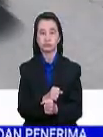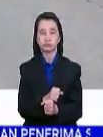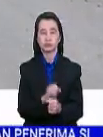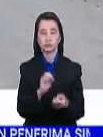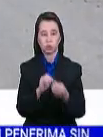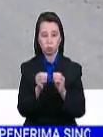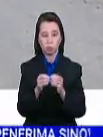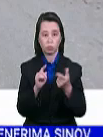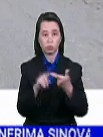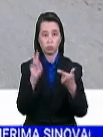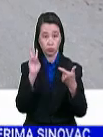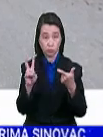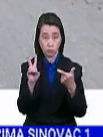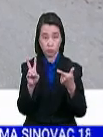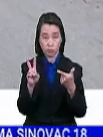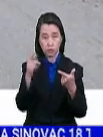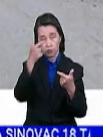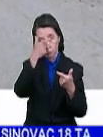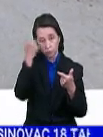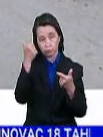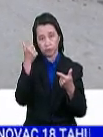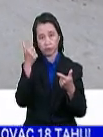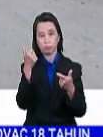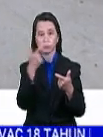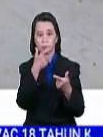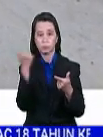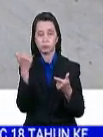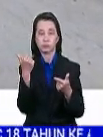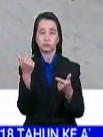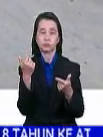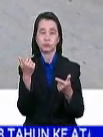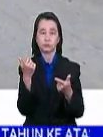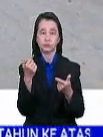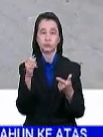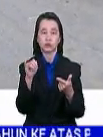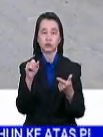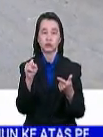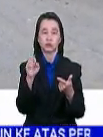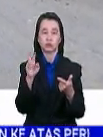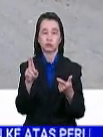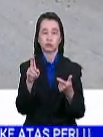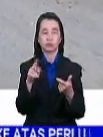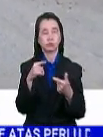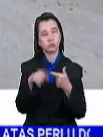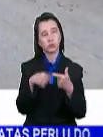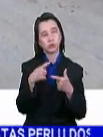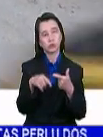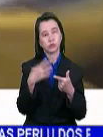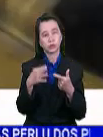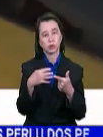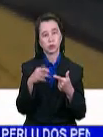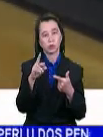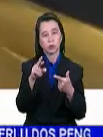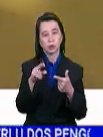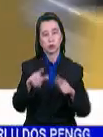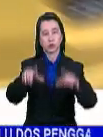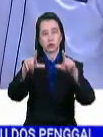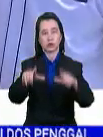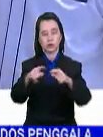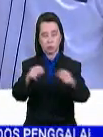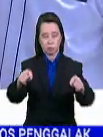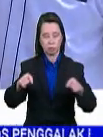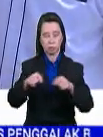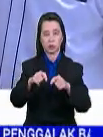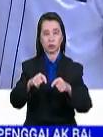keduanya disebabkan oleh header is you berhubungan dengan relation of